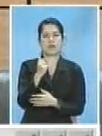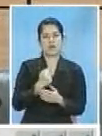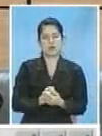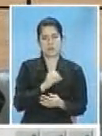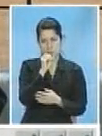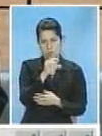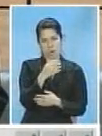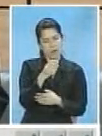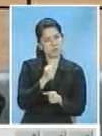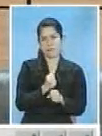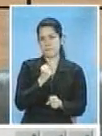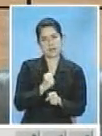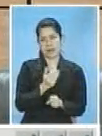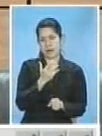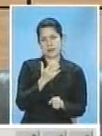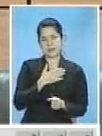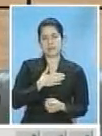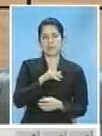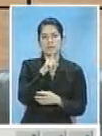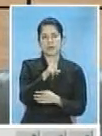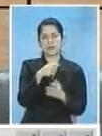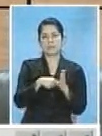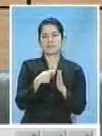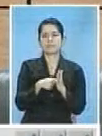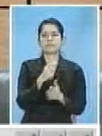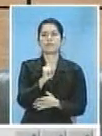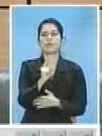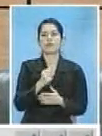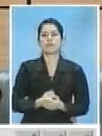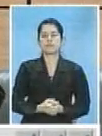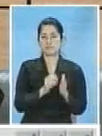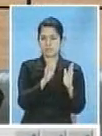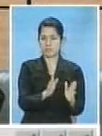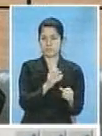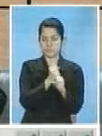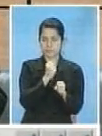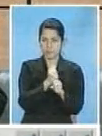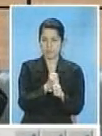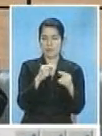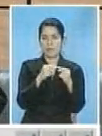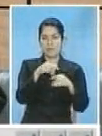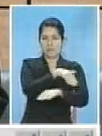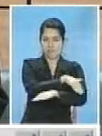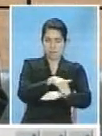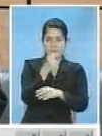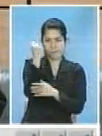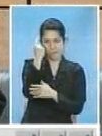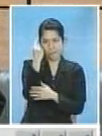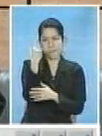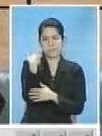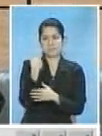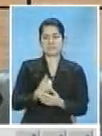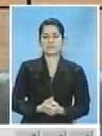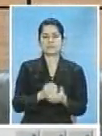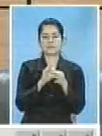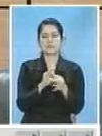ได้ผมเรียนครับที่ต้องถามเพราะว่าแน่นอนครับคนที่เป็นนักบัญชีหรือว่าคนที่ทำงบประมาณจะเข้าใจดีว่าการ